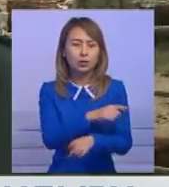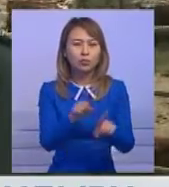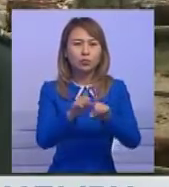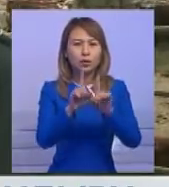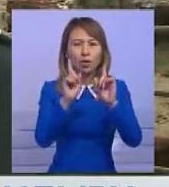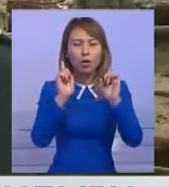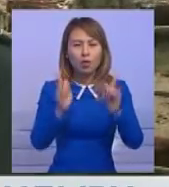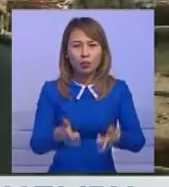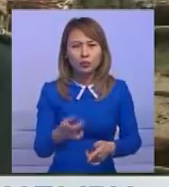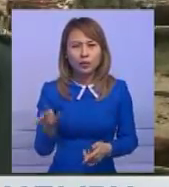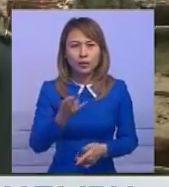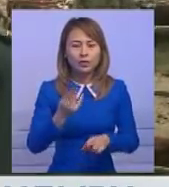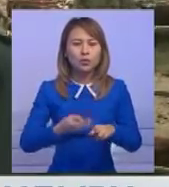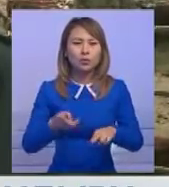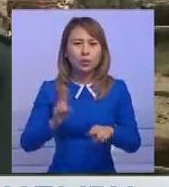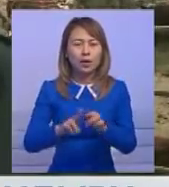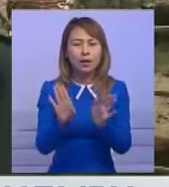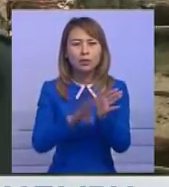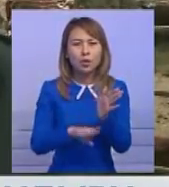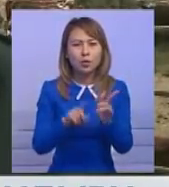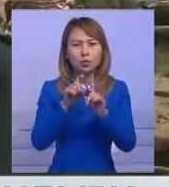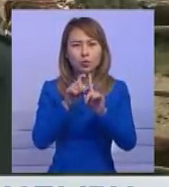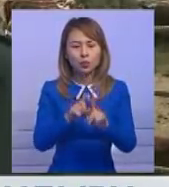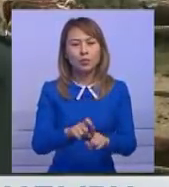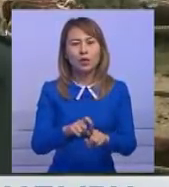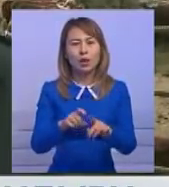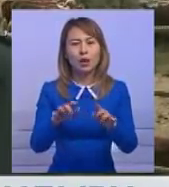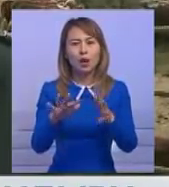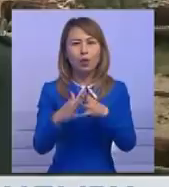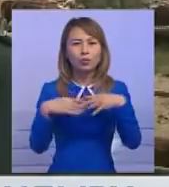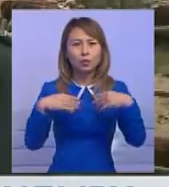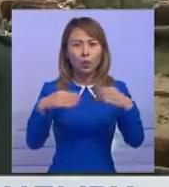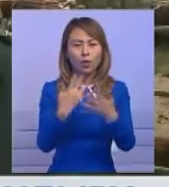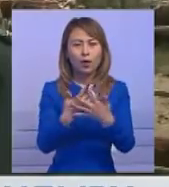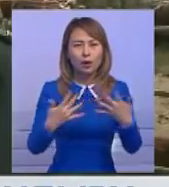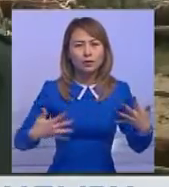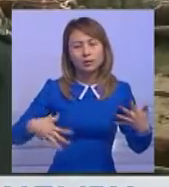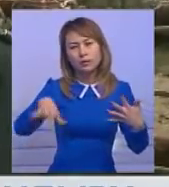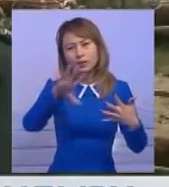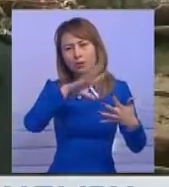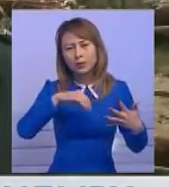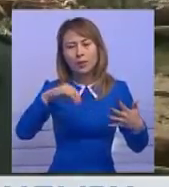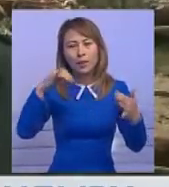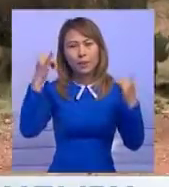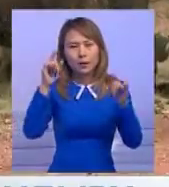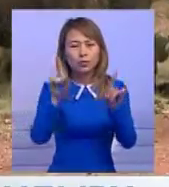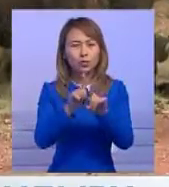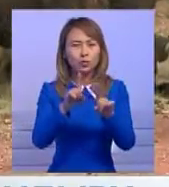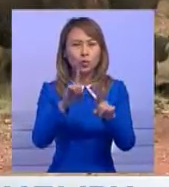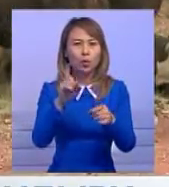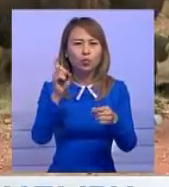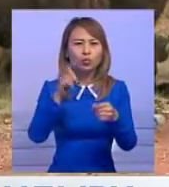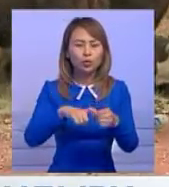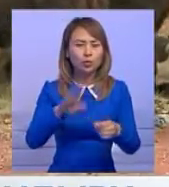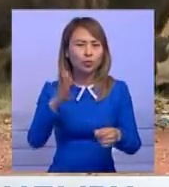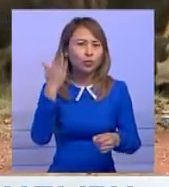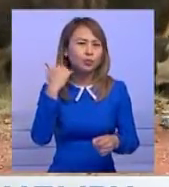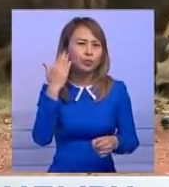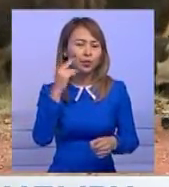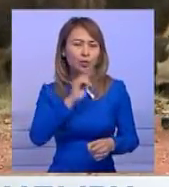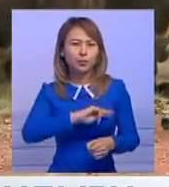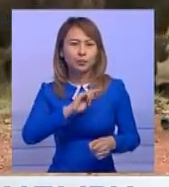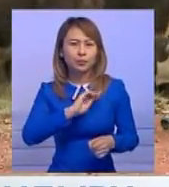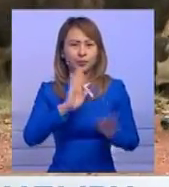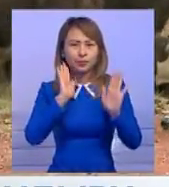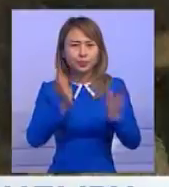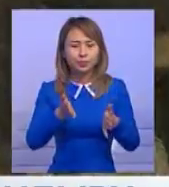болды. Деп бұлай қарапайым сөзін айтқан кезде ауыл шаруашылығындағы мына малдың учеті сондай болу керек. Сонда жұмыс істеуге жеңіл болады. Онда